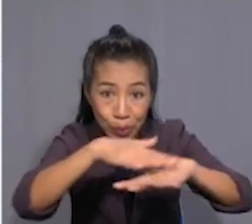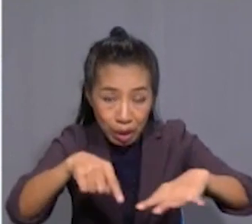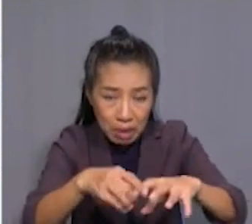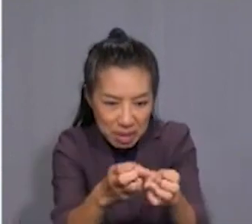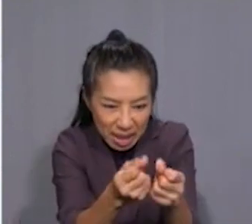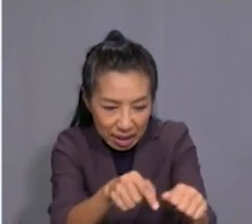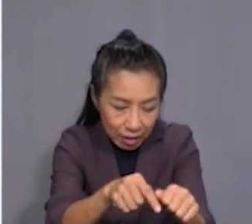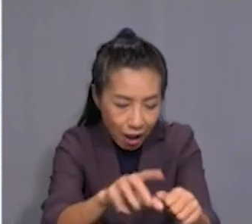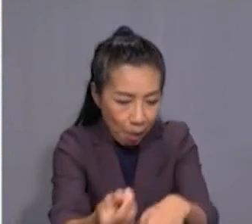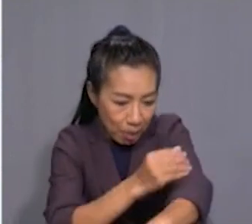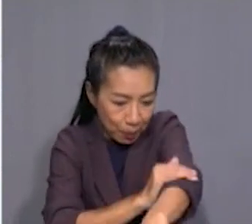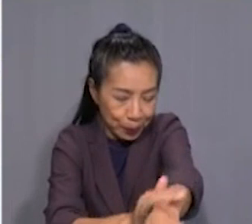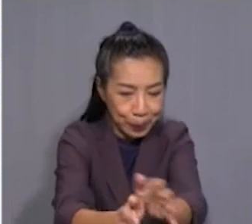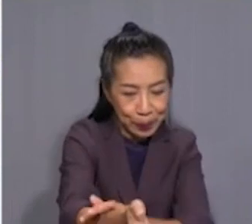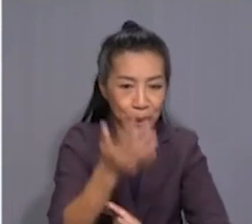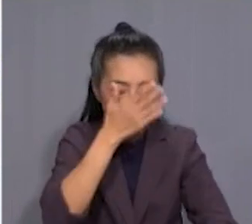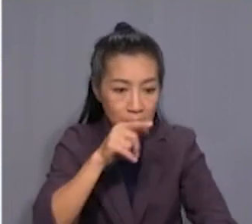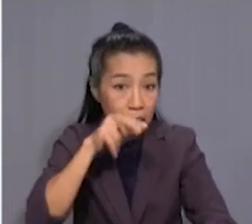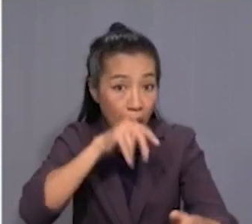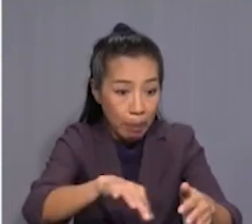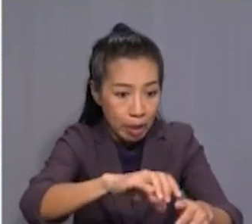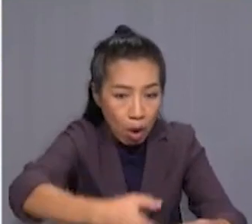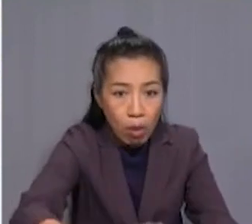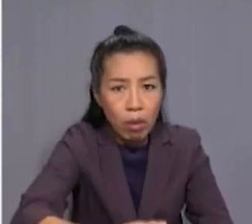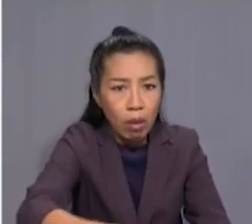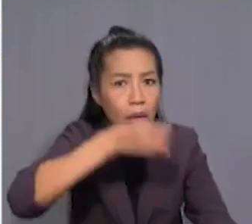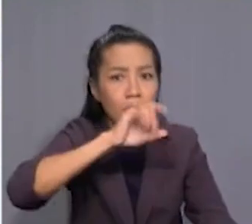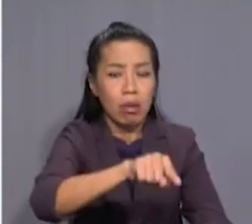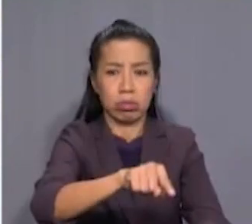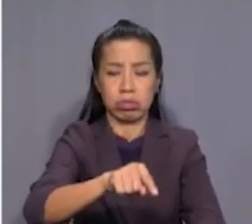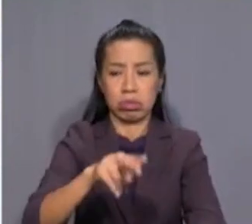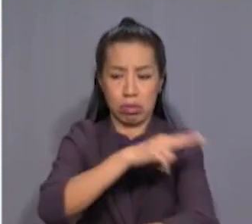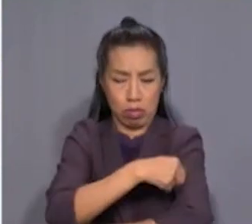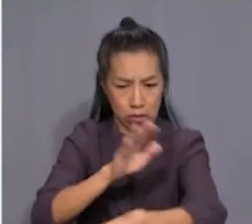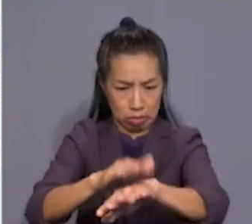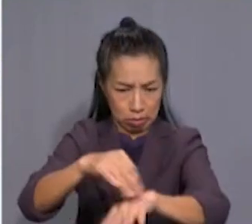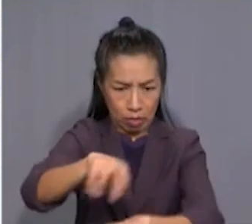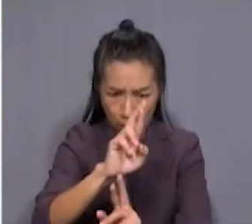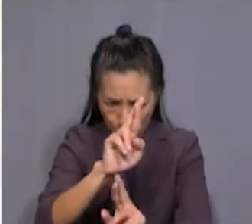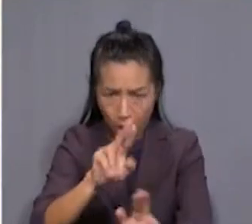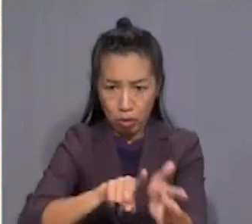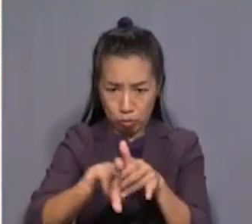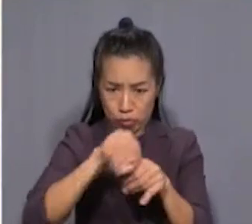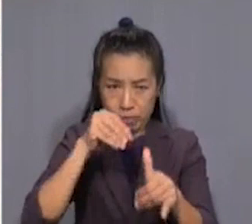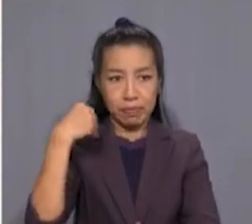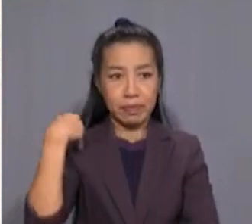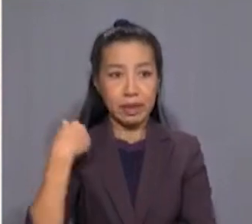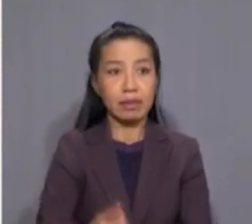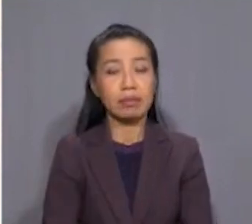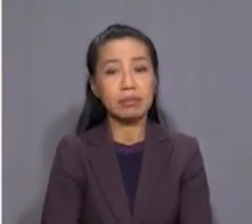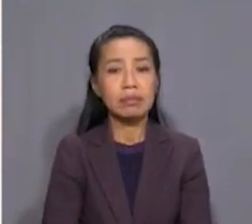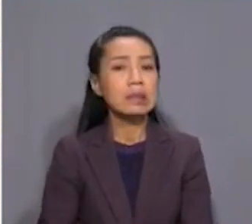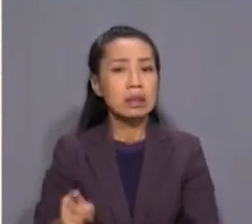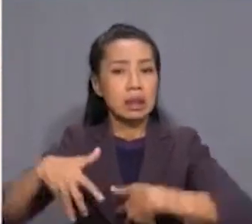ำมาดื่มด้วย เพื่อ ที ่จะ รักษาโรคใช่ฮะทางสาธารณสุขพื้นที่ก็เตือนชาวบ้านว่าอาจจะเจอกับโรคฉี่หนูนะครับก